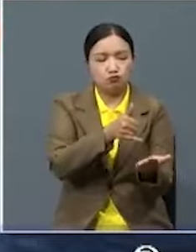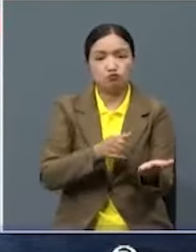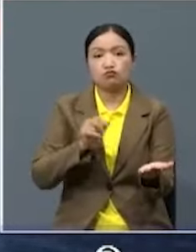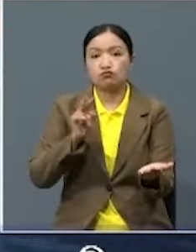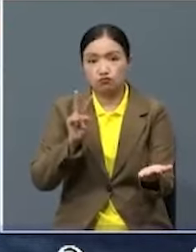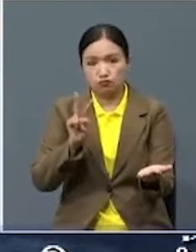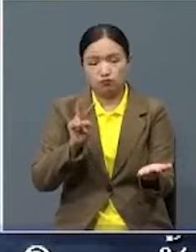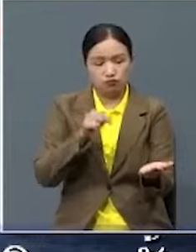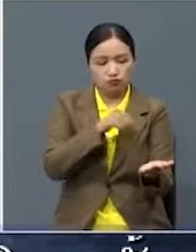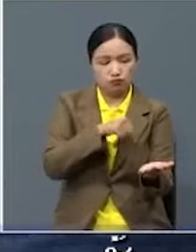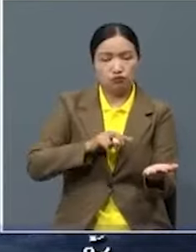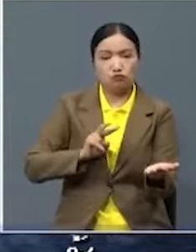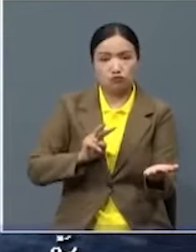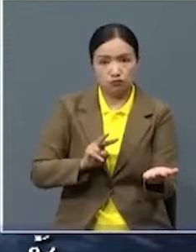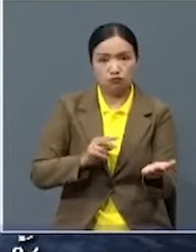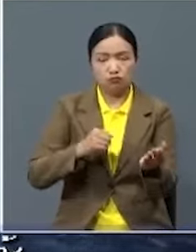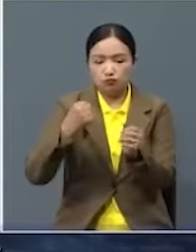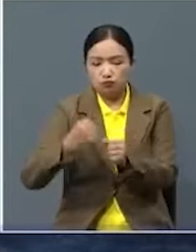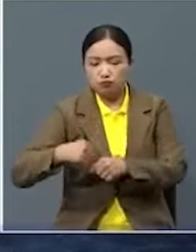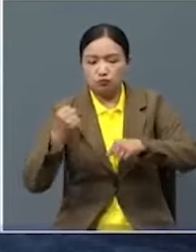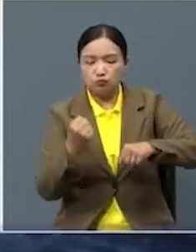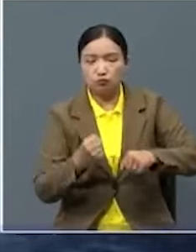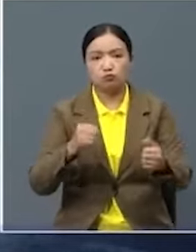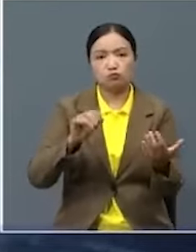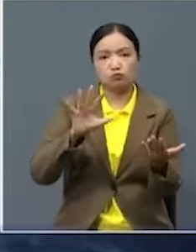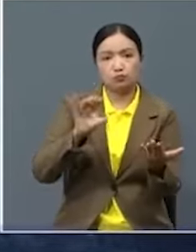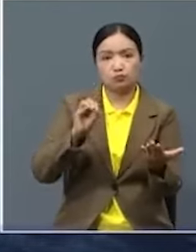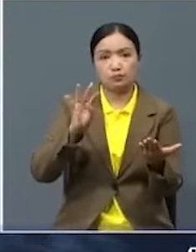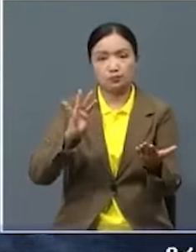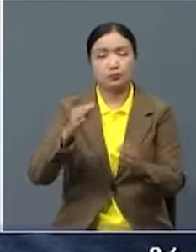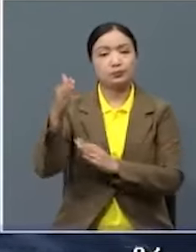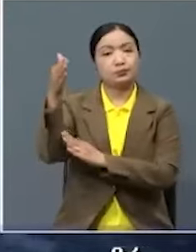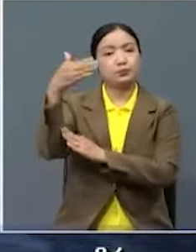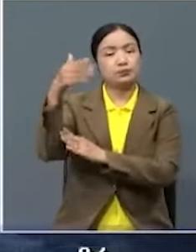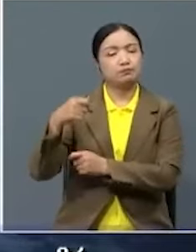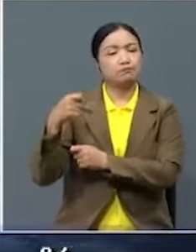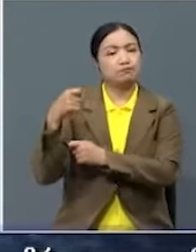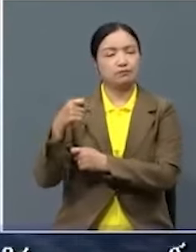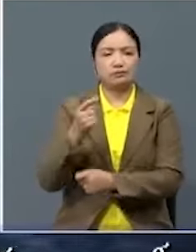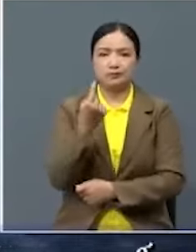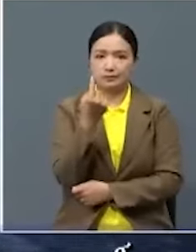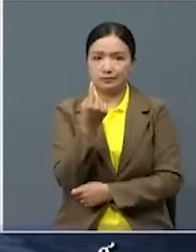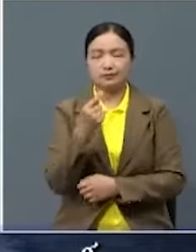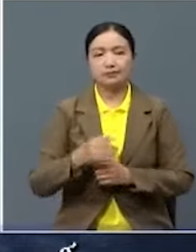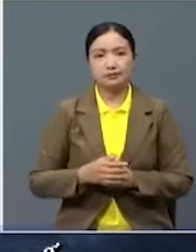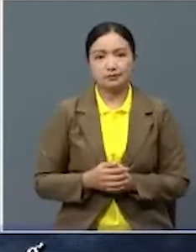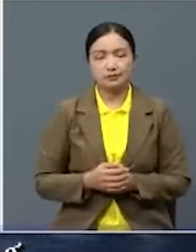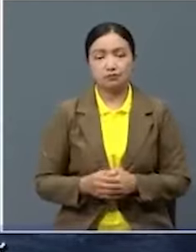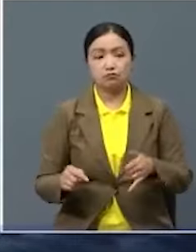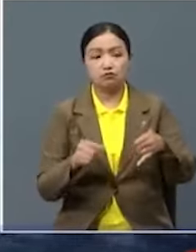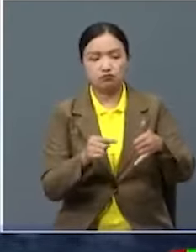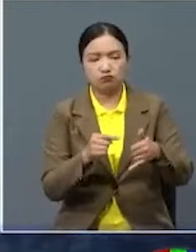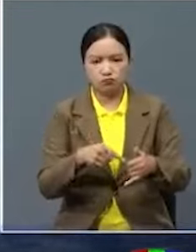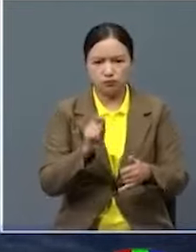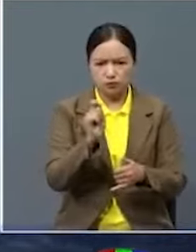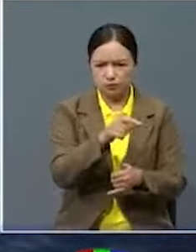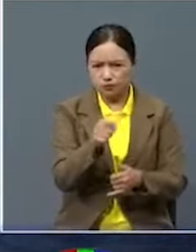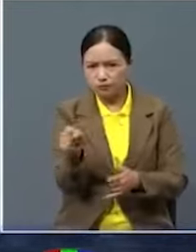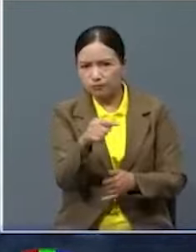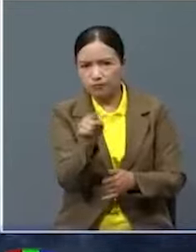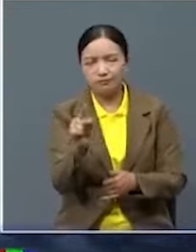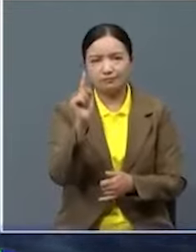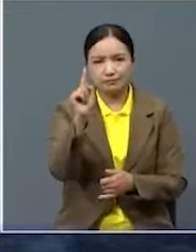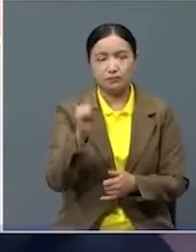ในท้าย2นายฝีพาย54นายคนถือธงท้าย1นายพลสัญญา1นายค